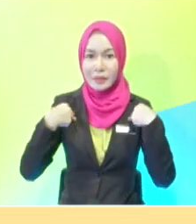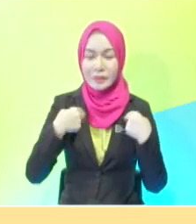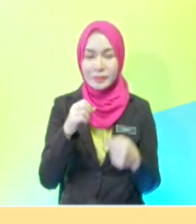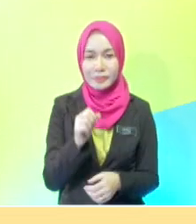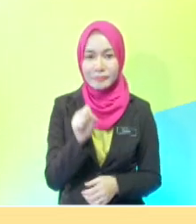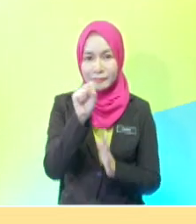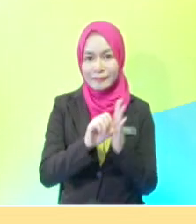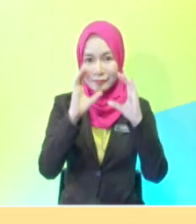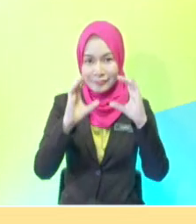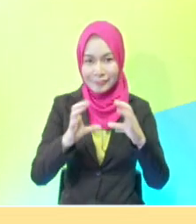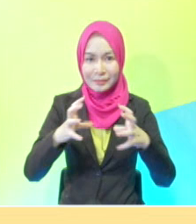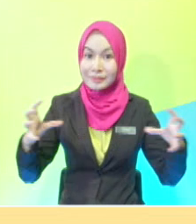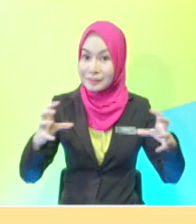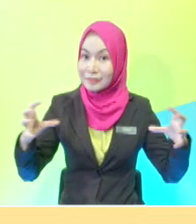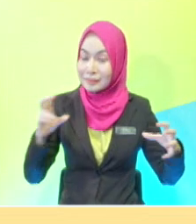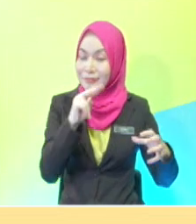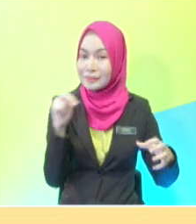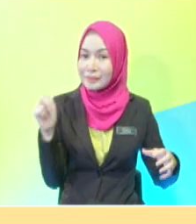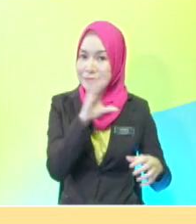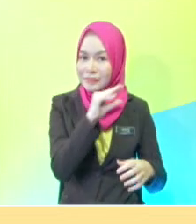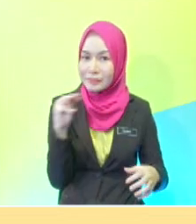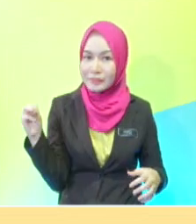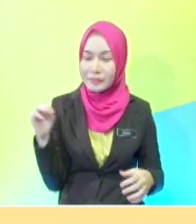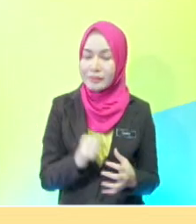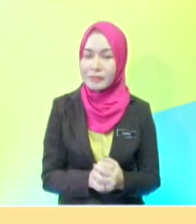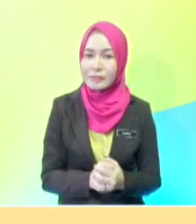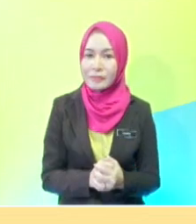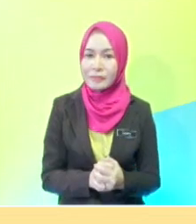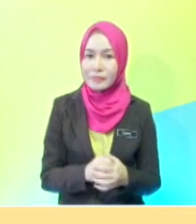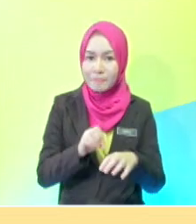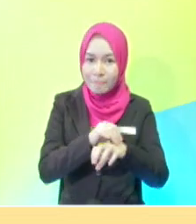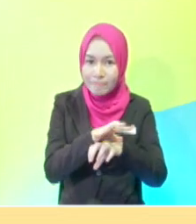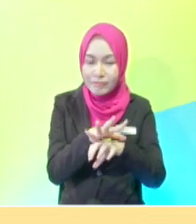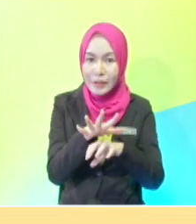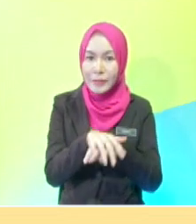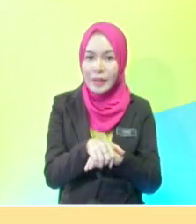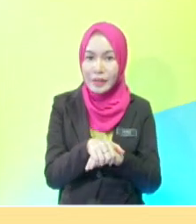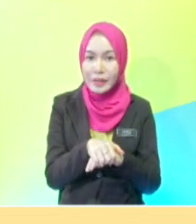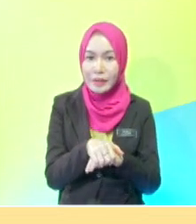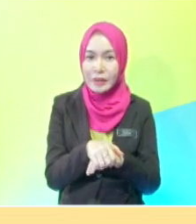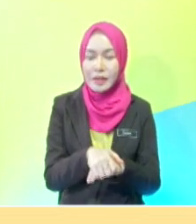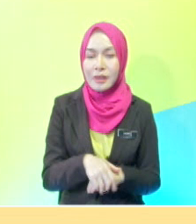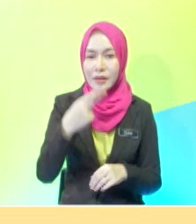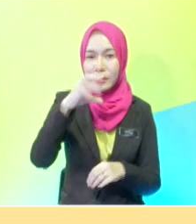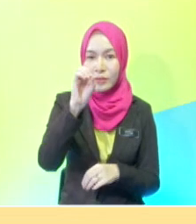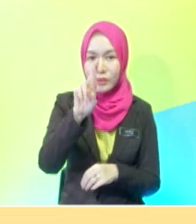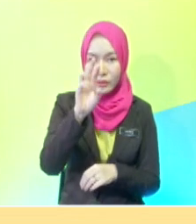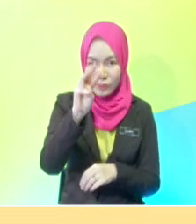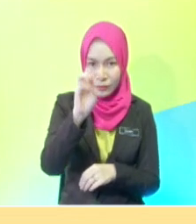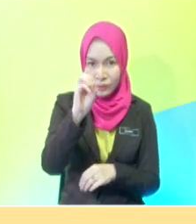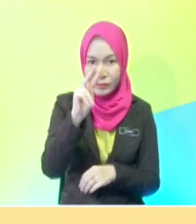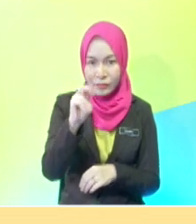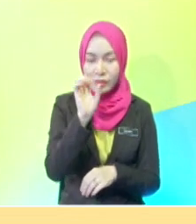daripada itu penggunaan hormon membolehkan hewan cepat membesar dan Matang ke dalam bidang perbuatan